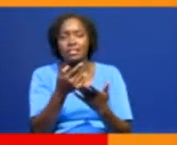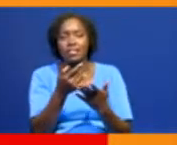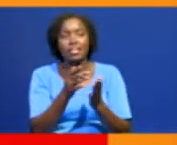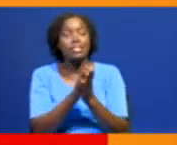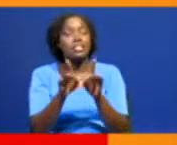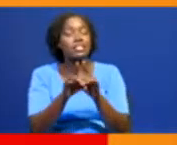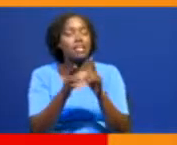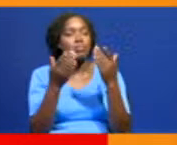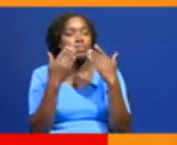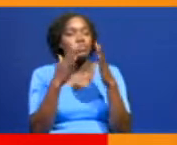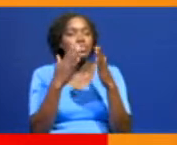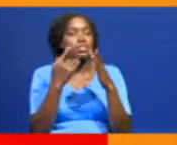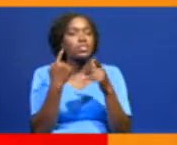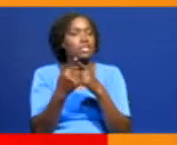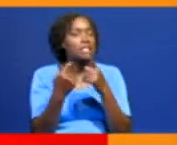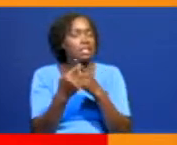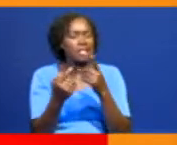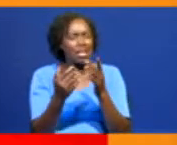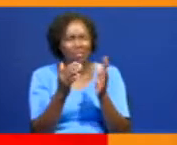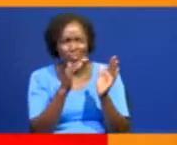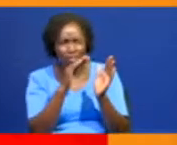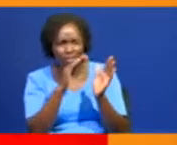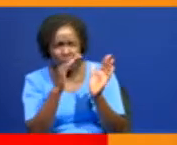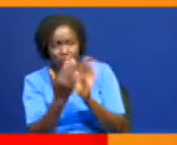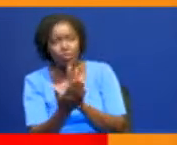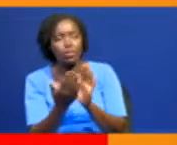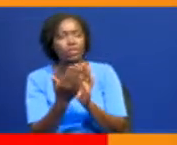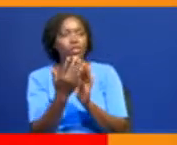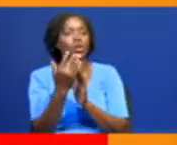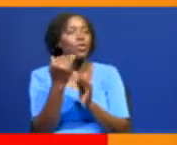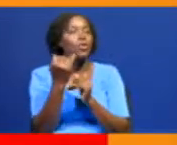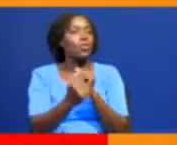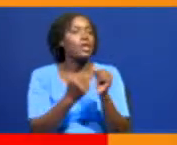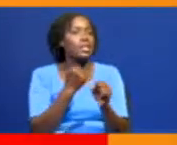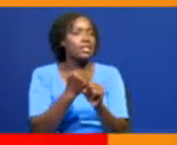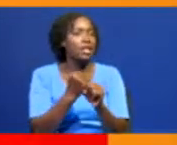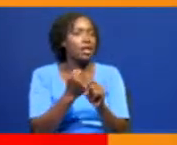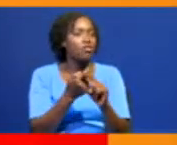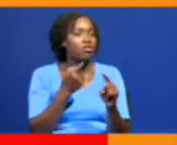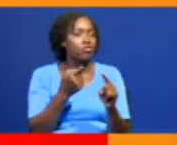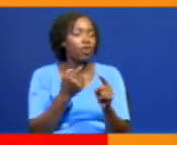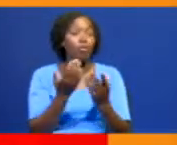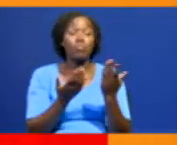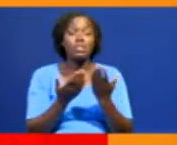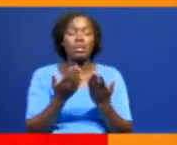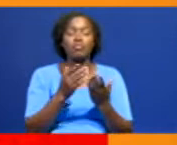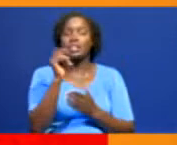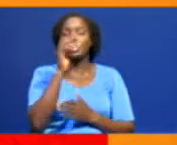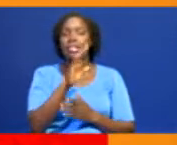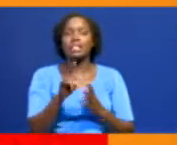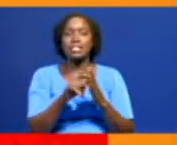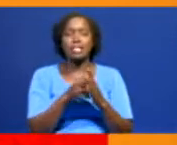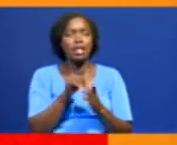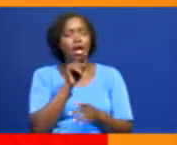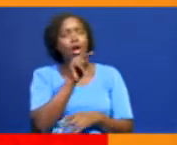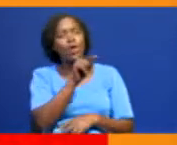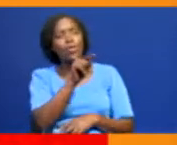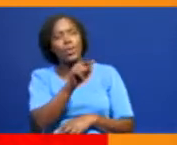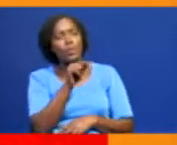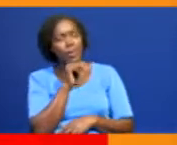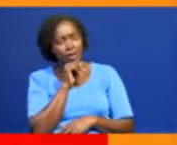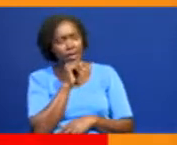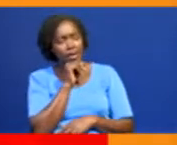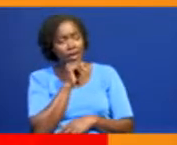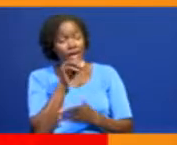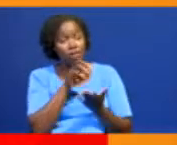zitakuwa zinakamilisha mwaka, unaelekea kukamilisha mwaka wake tangu kuanza kuwahudumia wa Kenya. Je, wewe tu tuanzie pale